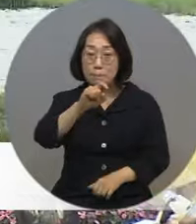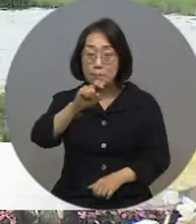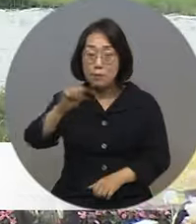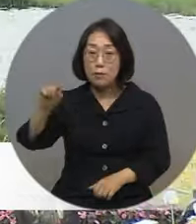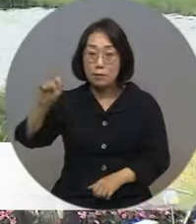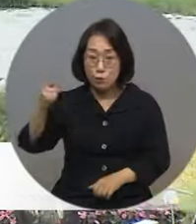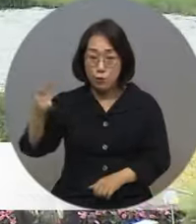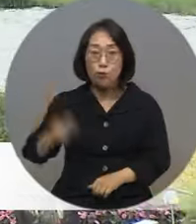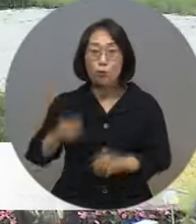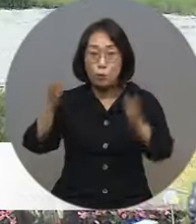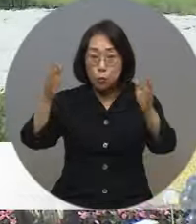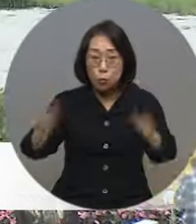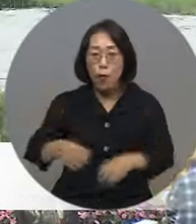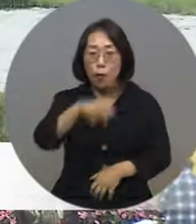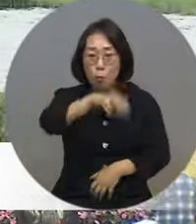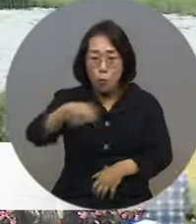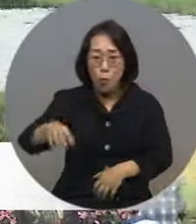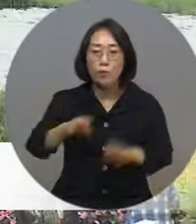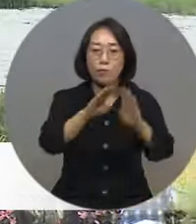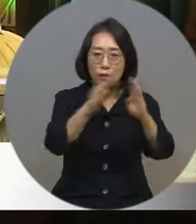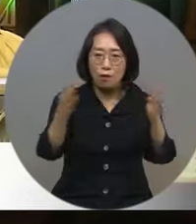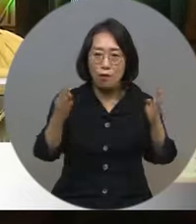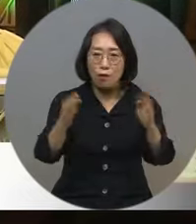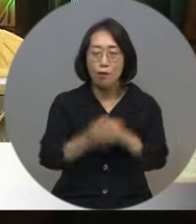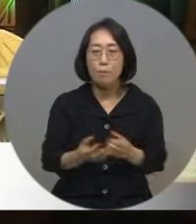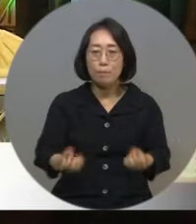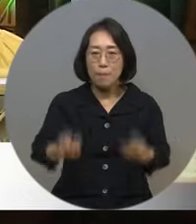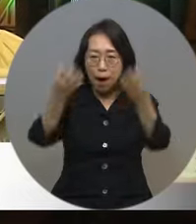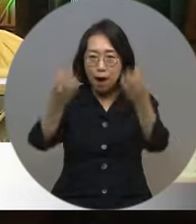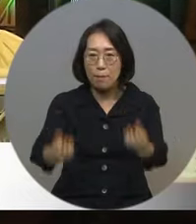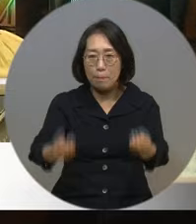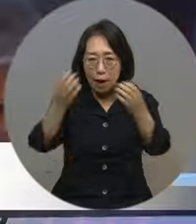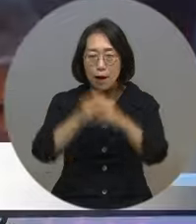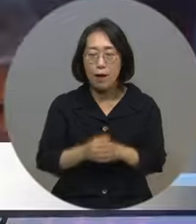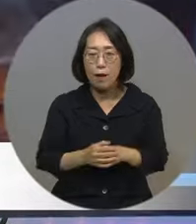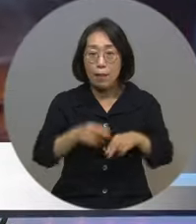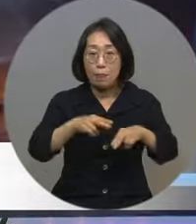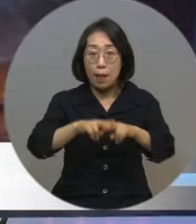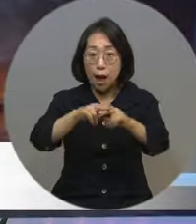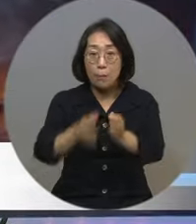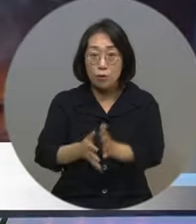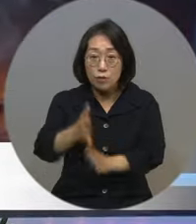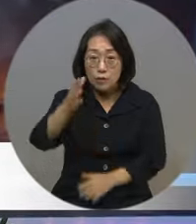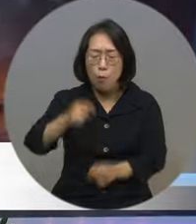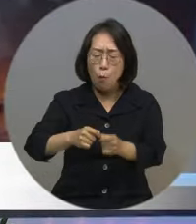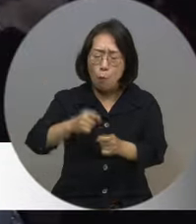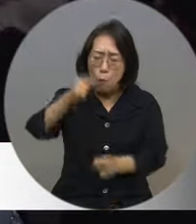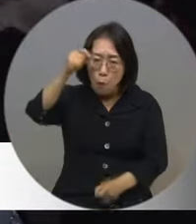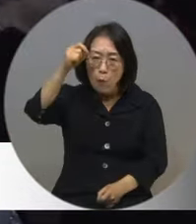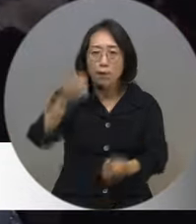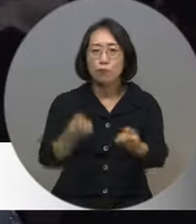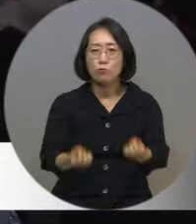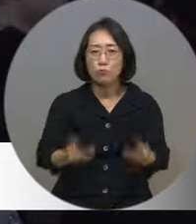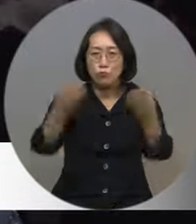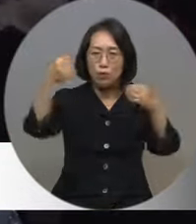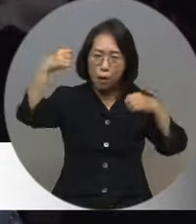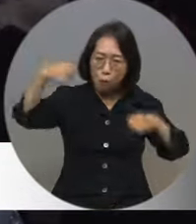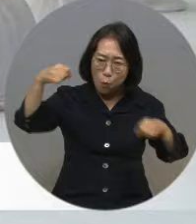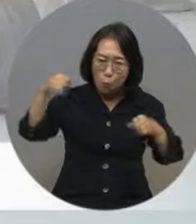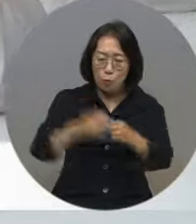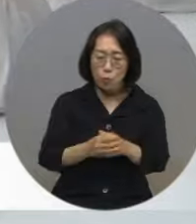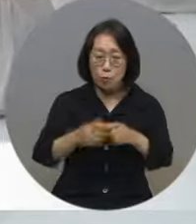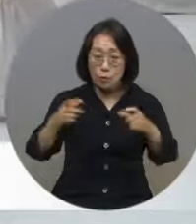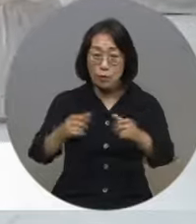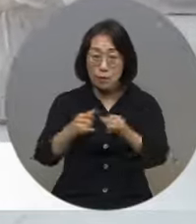예루원, 묘천, 군치 등에서 열립니다. 남원춘향제는 대한민국의 가장 오랜 역사를 지닌 공연예술형,